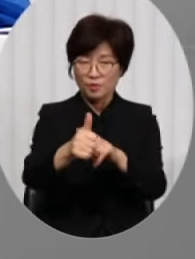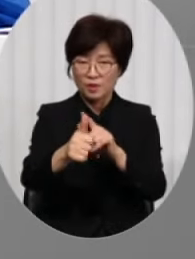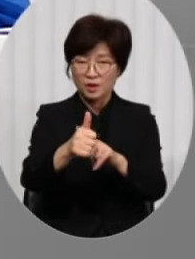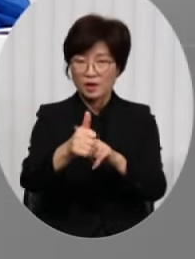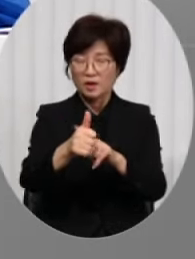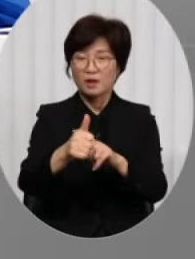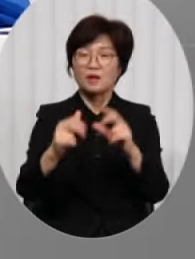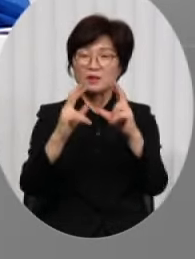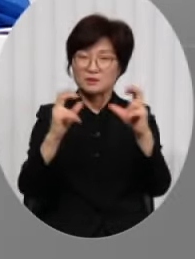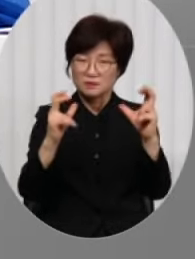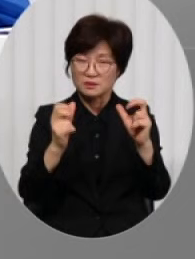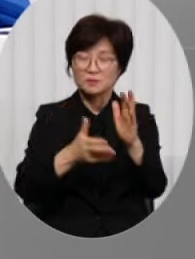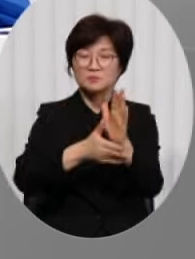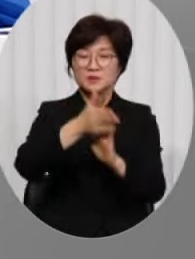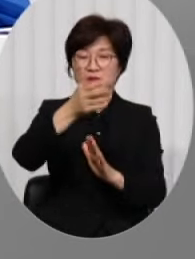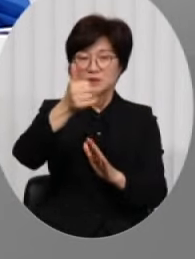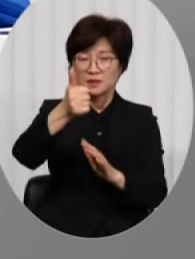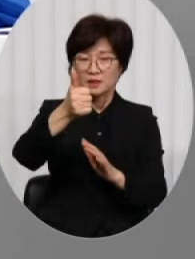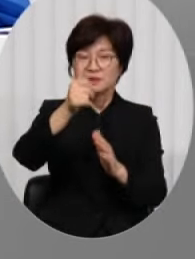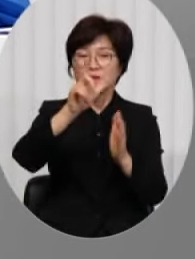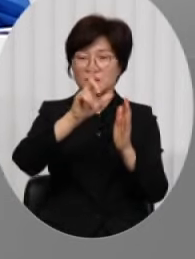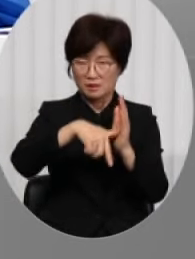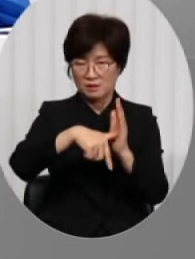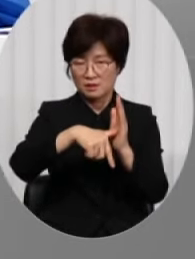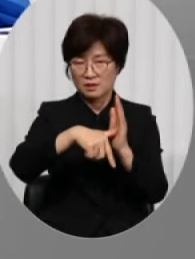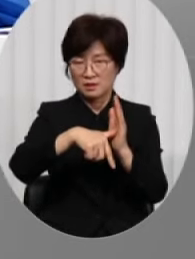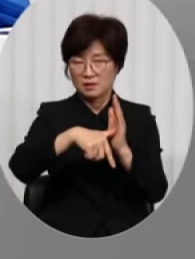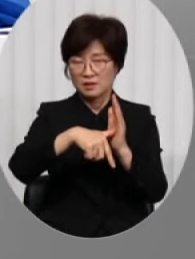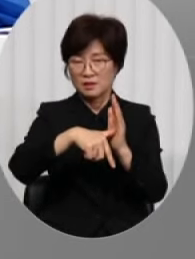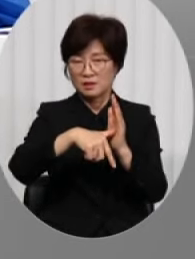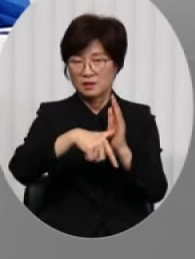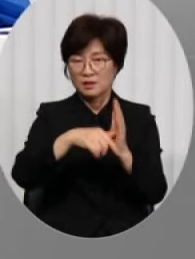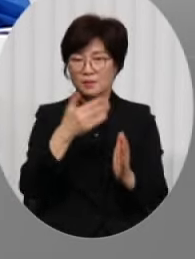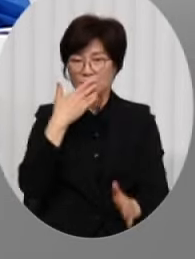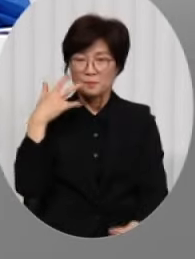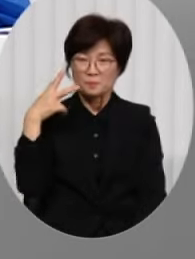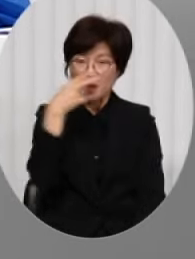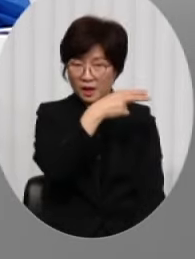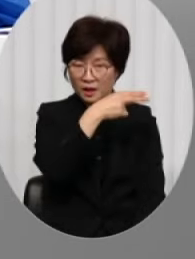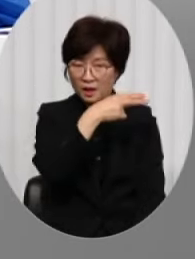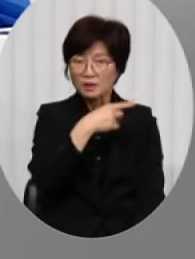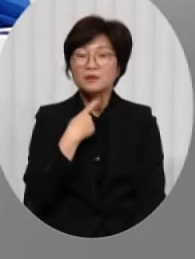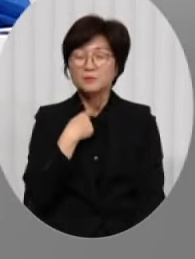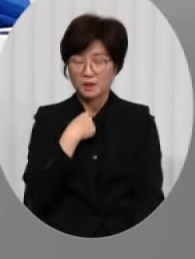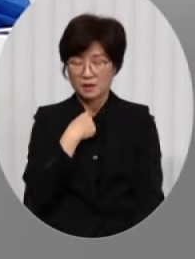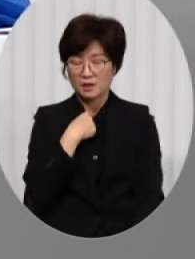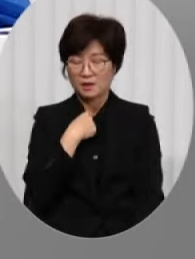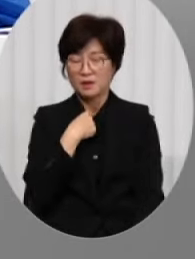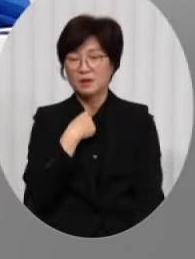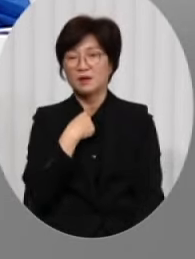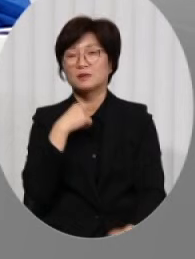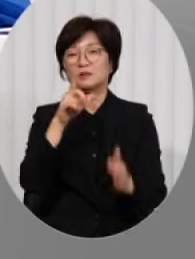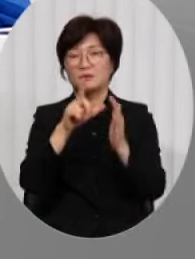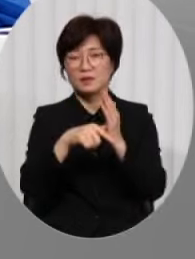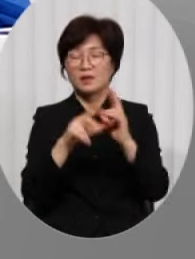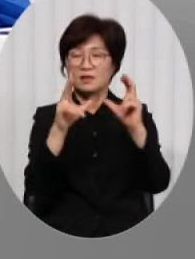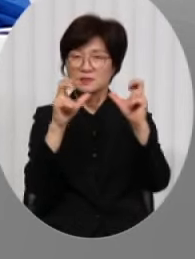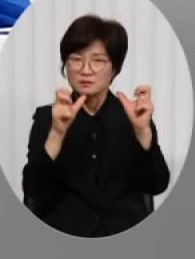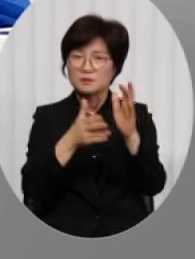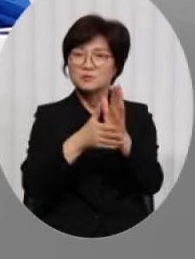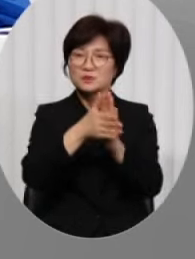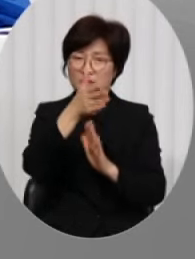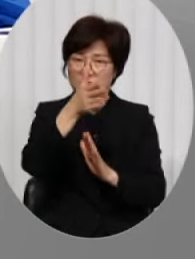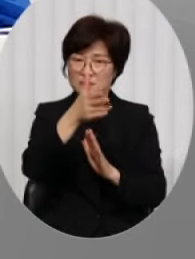관련 아젠다 때문에 이재명 대표가 단식하지 않으셨나요? 그때 이제 성남시에서